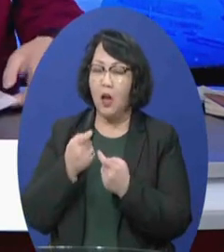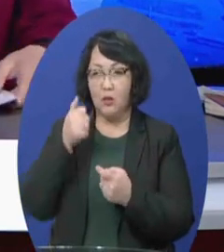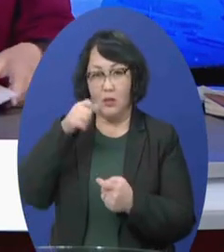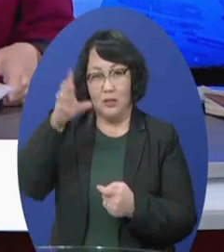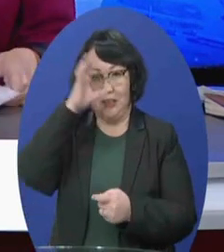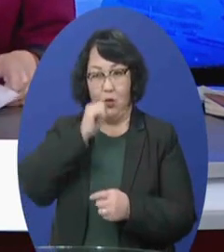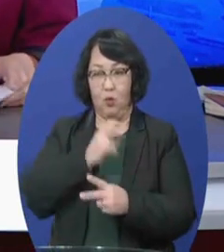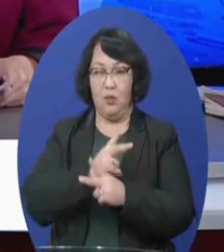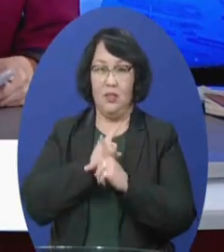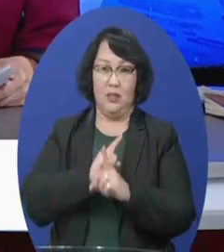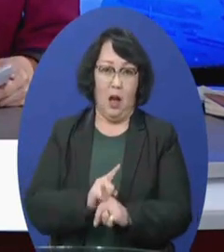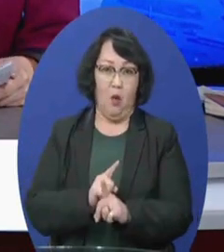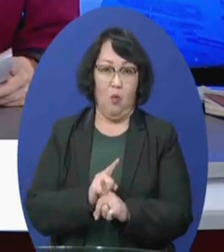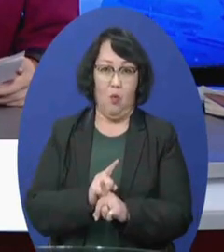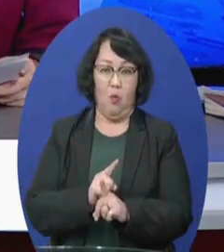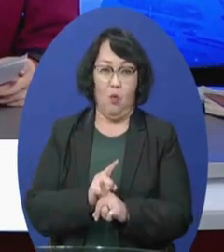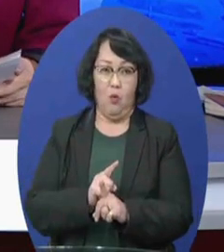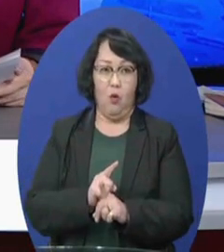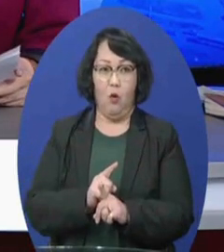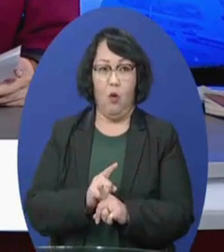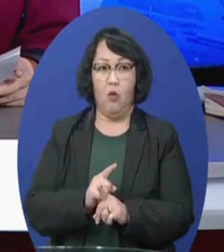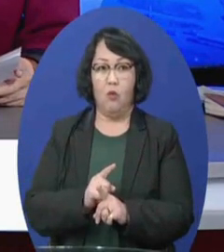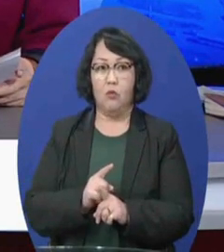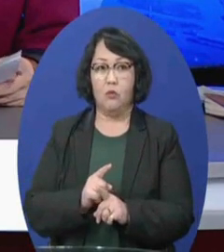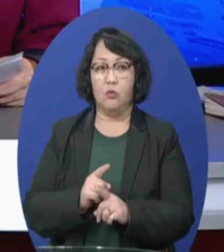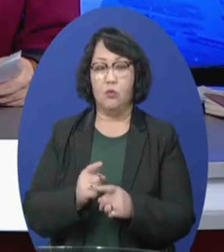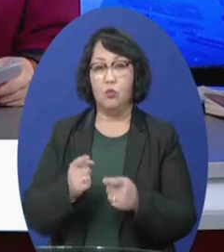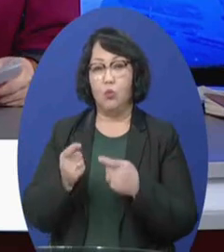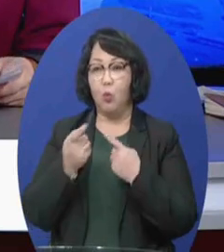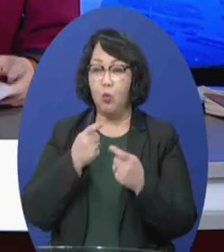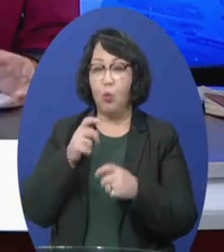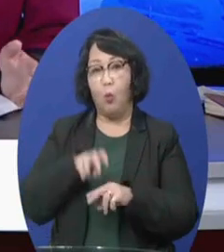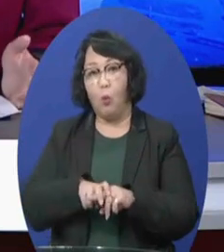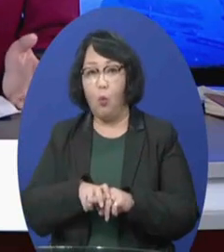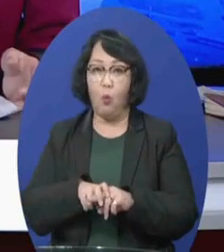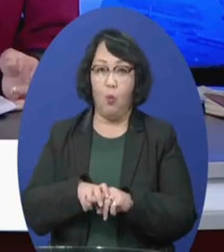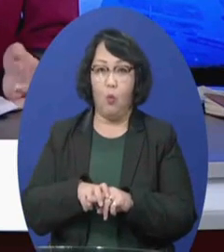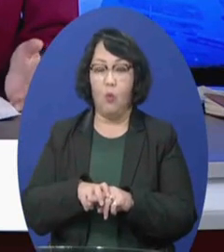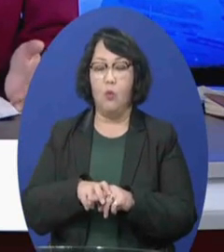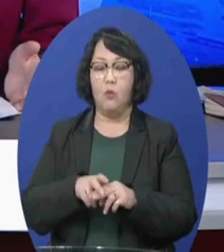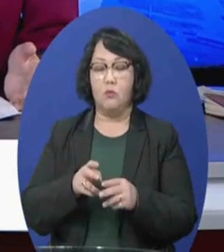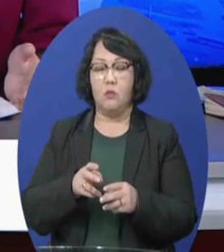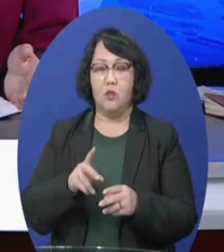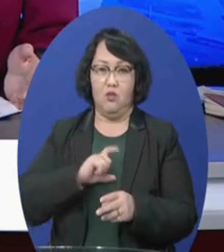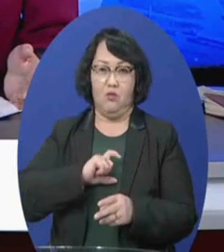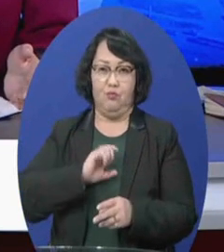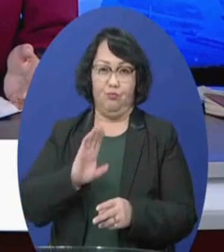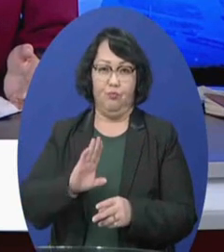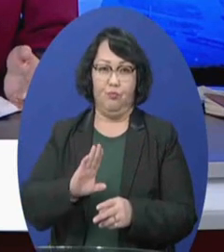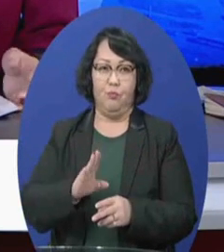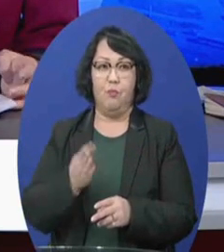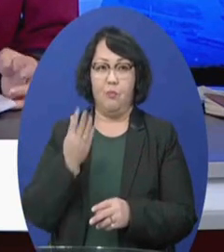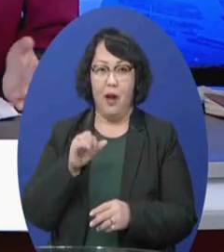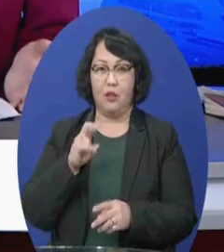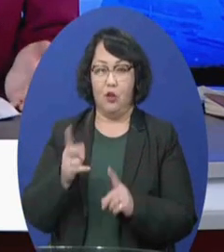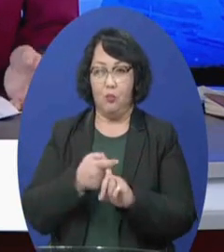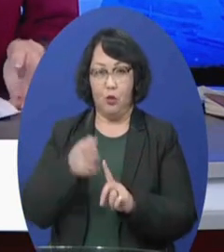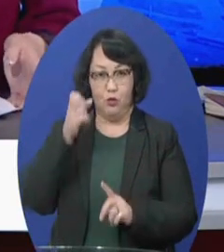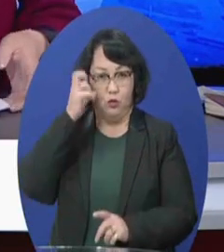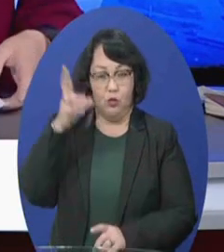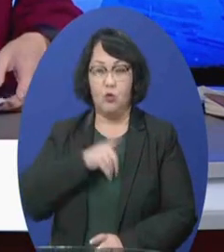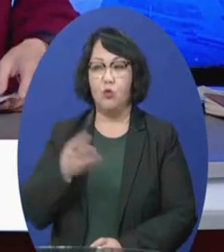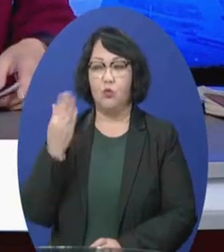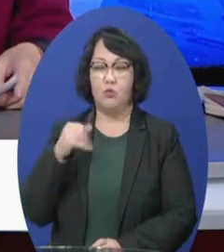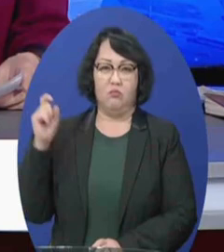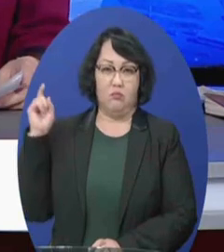хүрээнд бүрийн эрхийнхаа хүрээнд тааллаараа чуулганы хуралдаанд оролцох учраас орж ирж үүссэн нөхцөл байдлаа холбогдуулж үг хэлсэн юм. Ингээд та